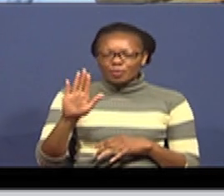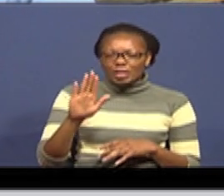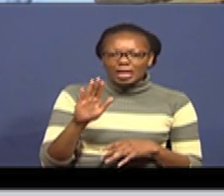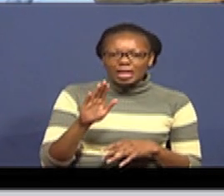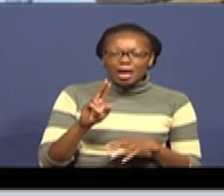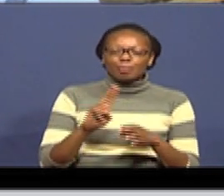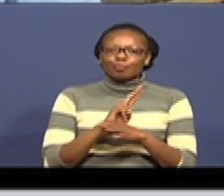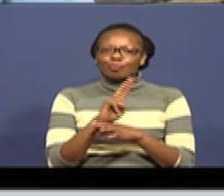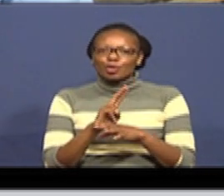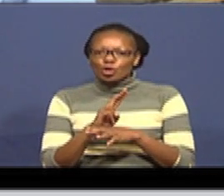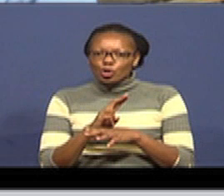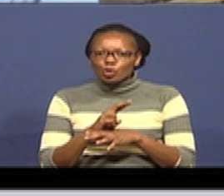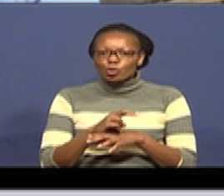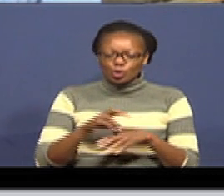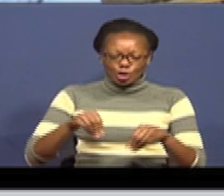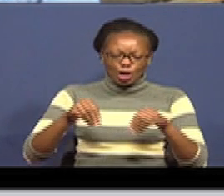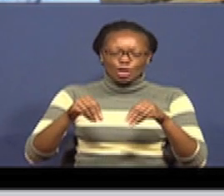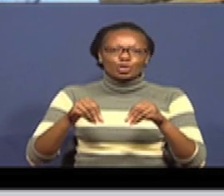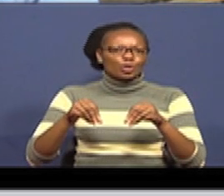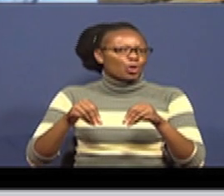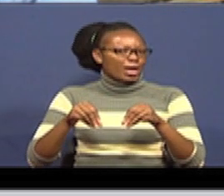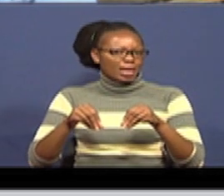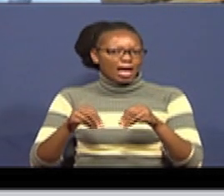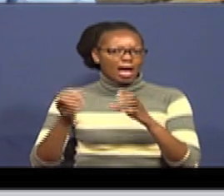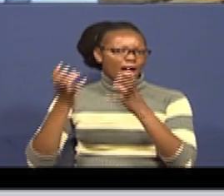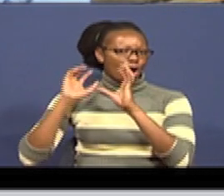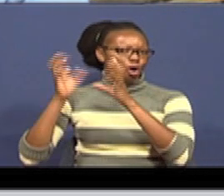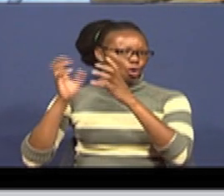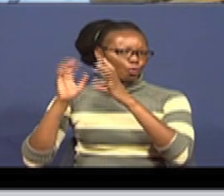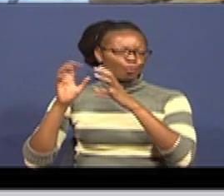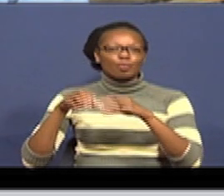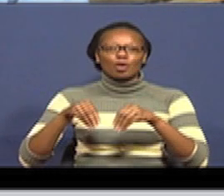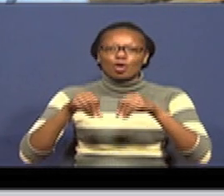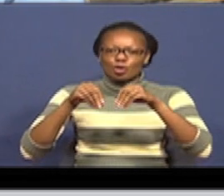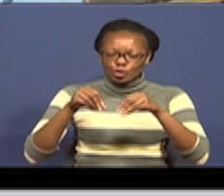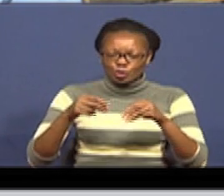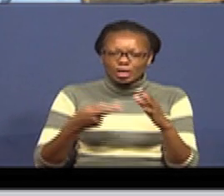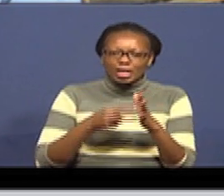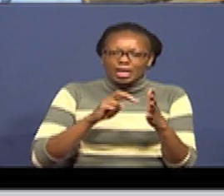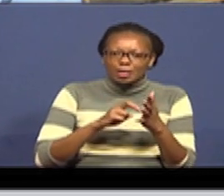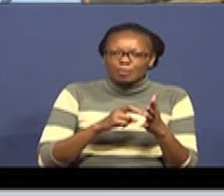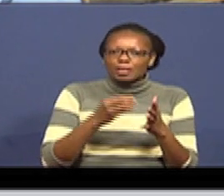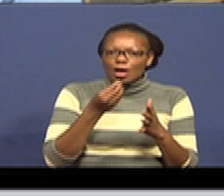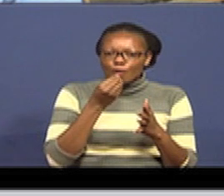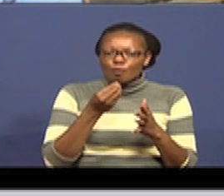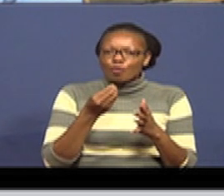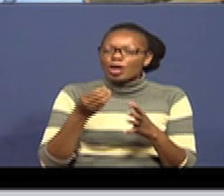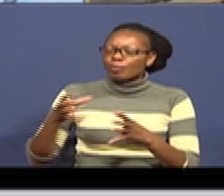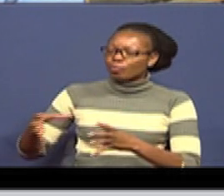unaona greenhouse inakuza strawberries. Na hizi zimekuzwa under hydroponics kumaanisha